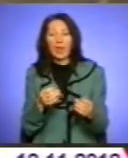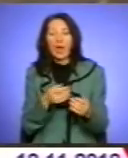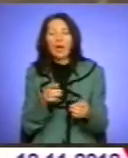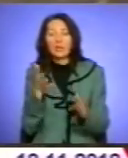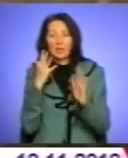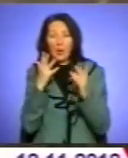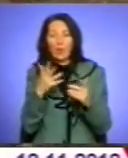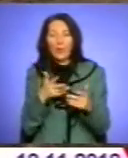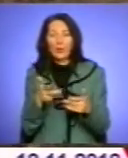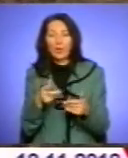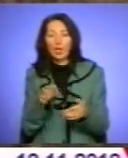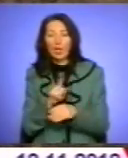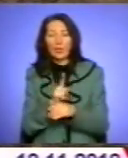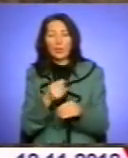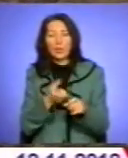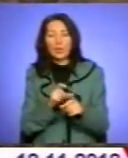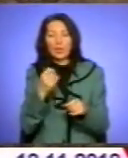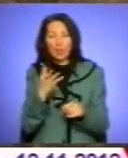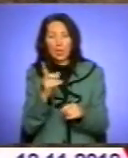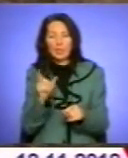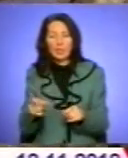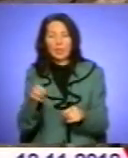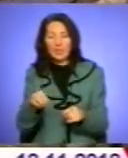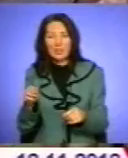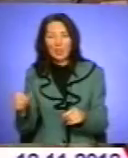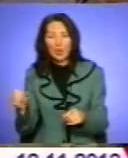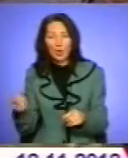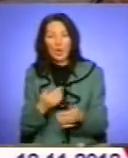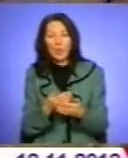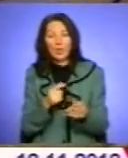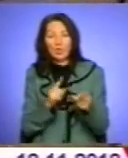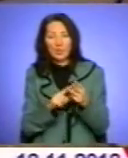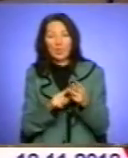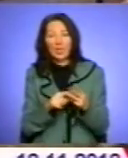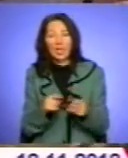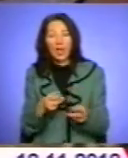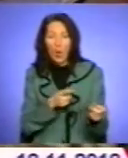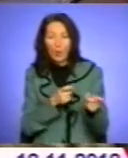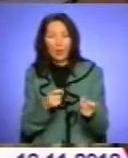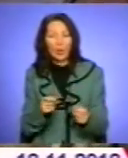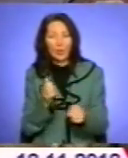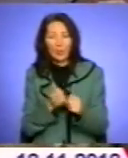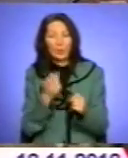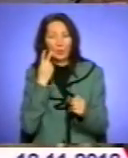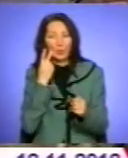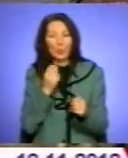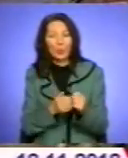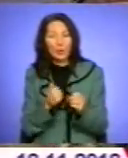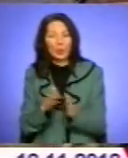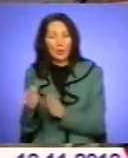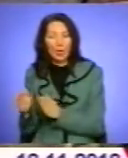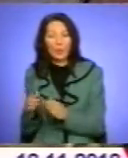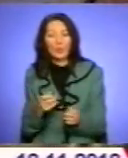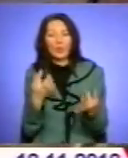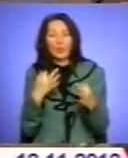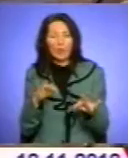14 тисяч осіб. З них майже третина полюють регулярно. Дозволяється полювати на території області, на території